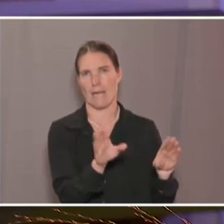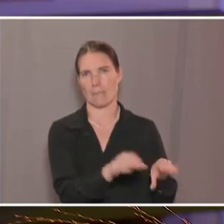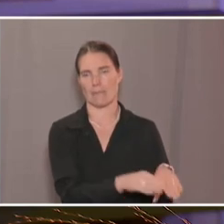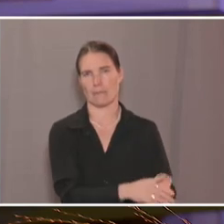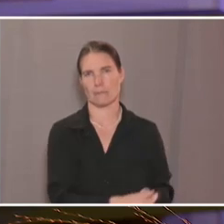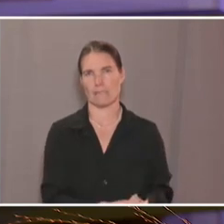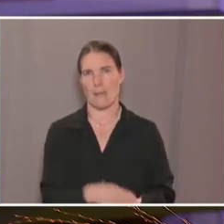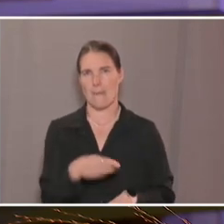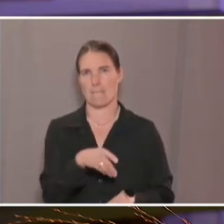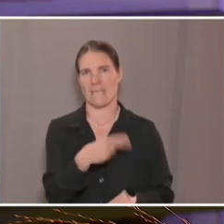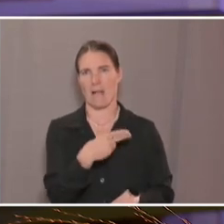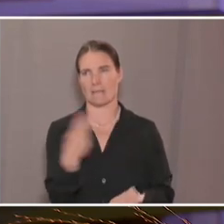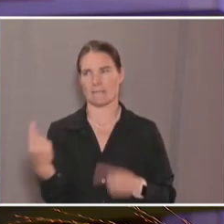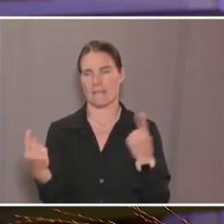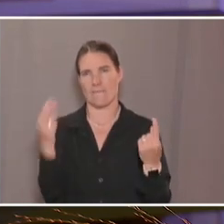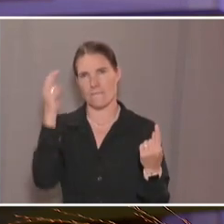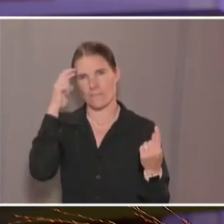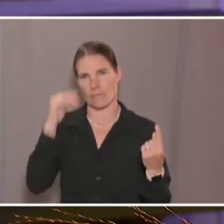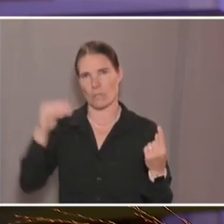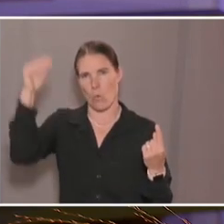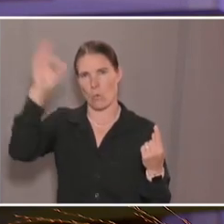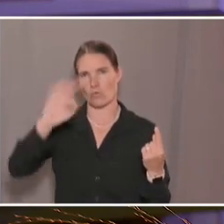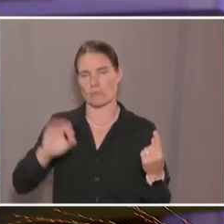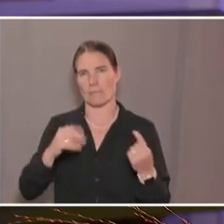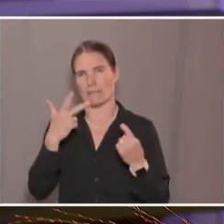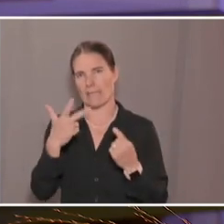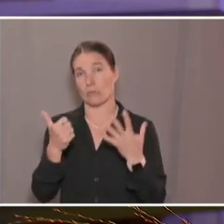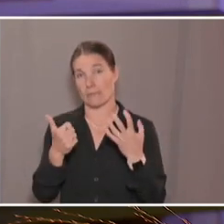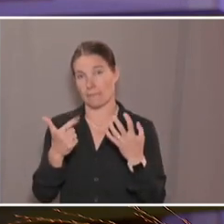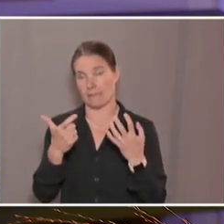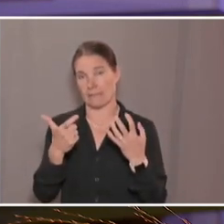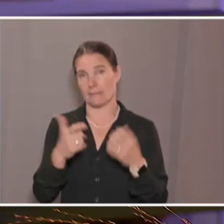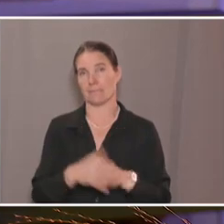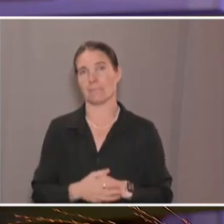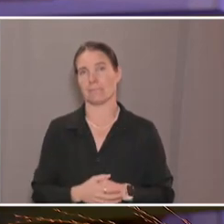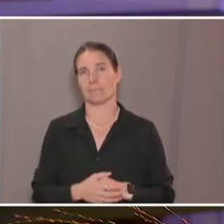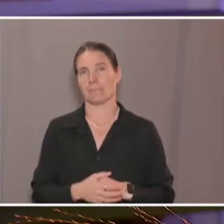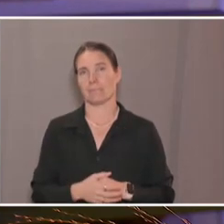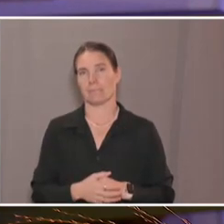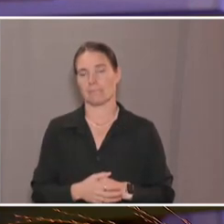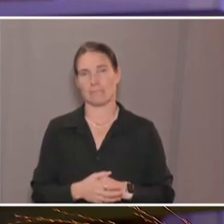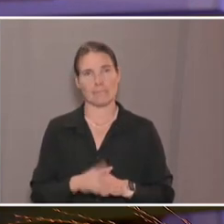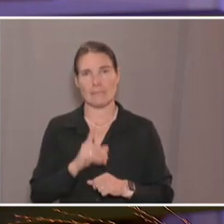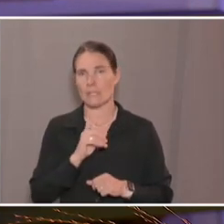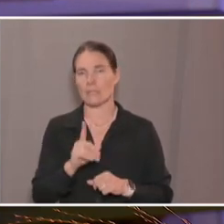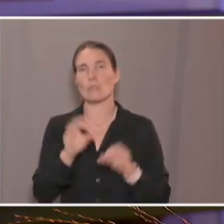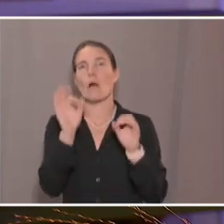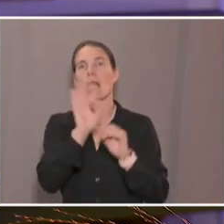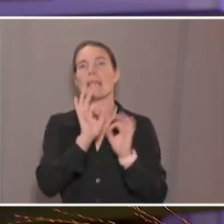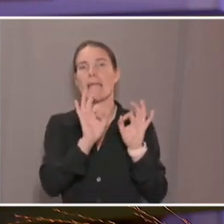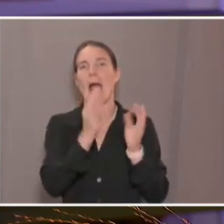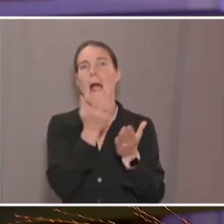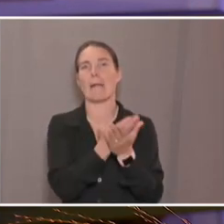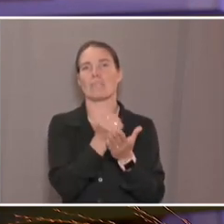die PHs zu wissenschaftlichen Hochschulen. Ab 1973 waren sie nicht mehr auf das Lehramtsstudium beschränkt und erhielten